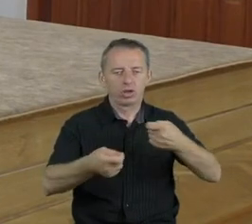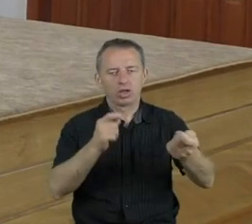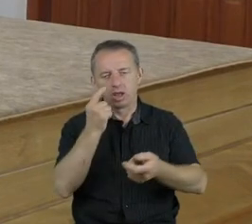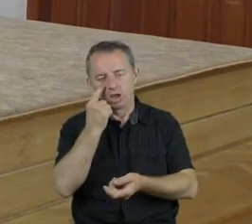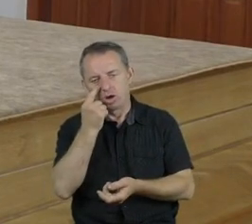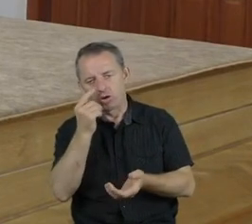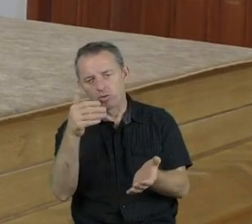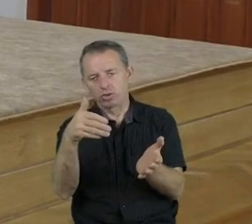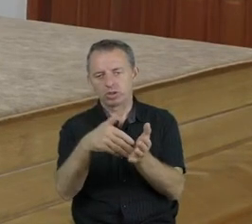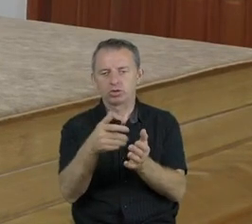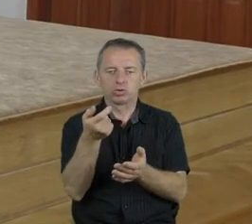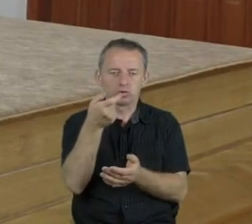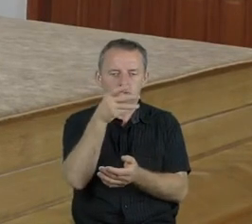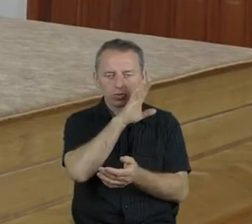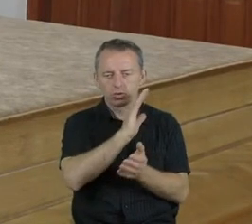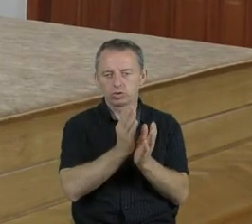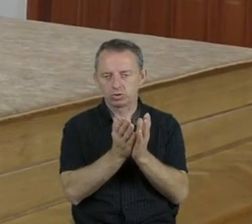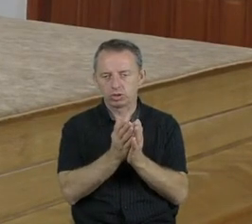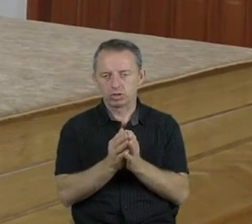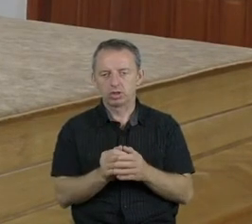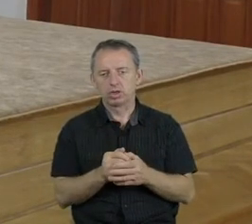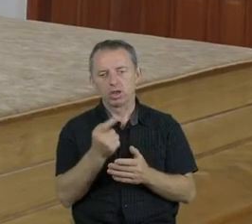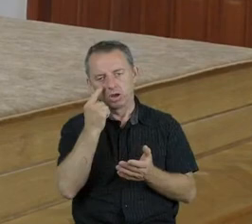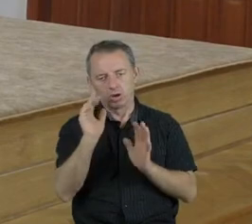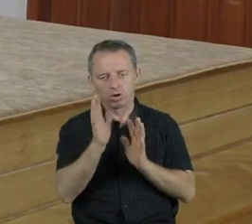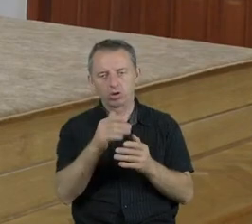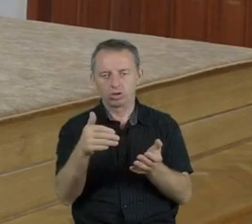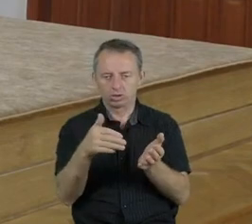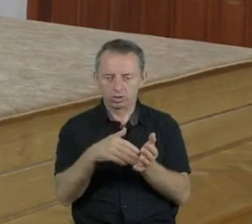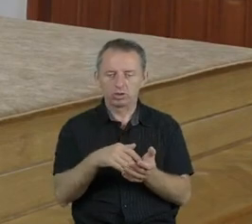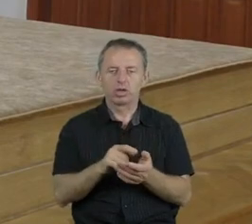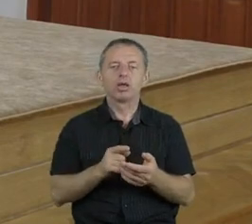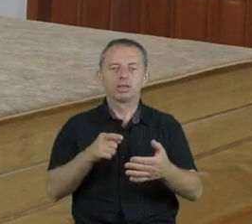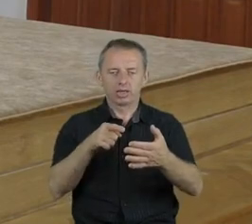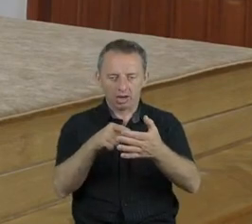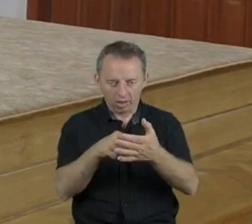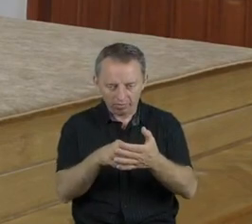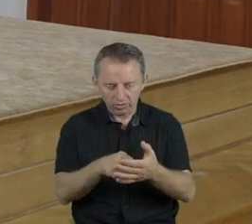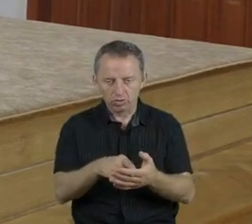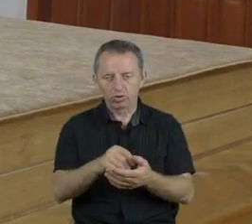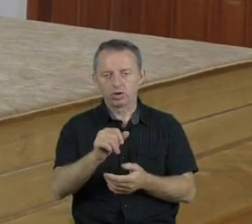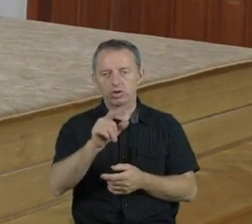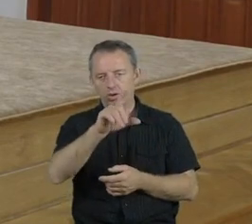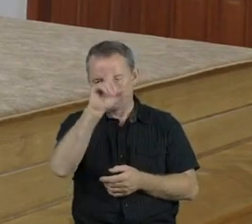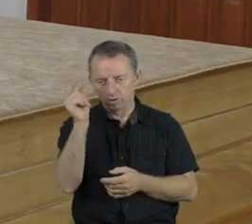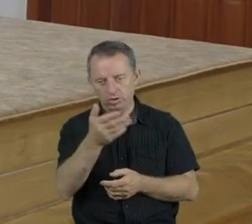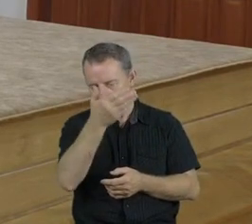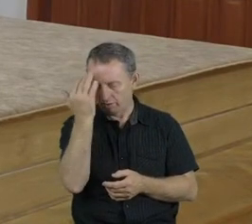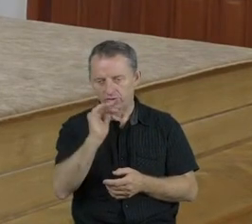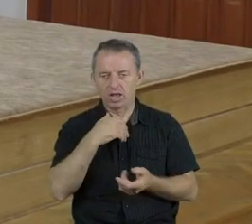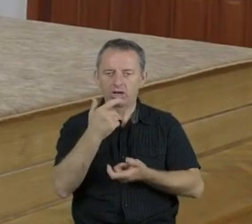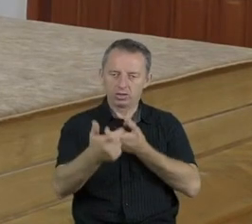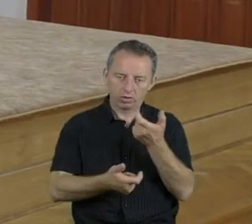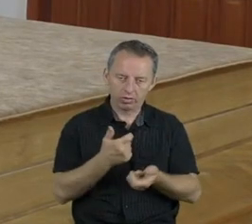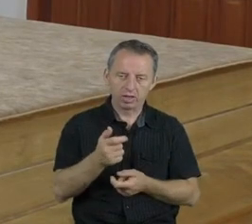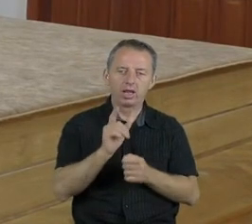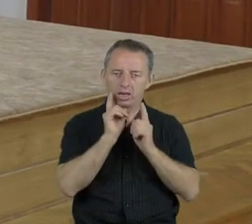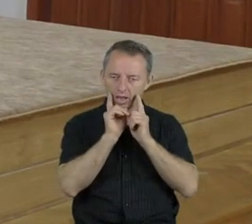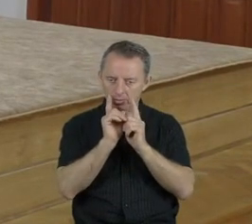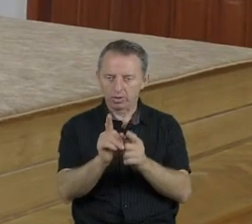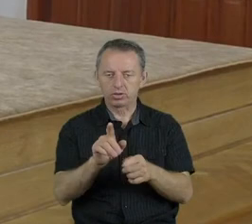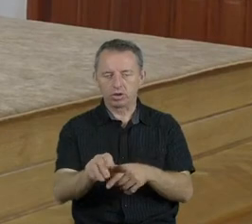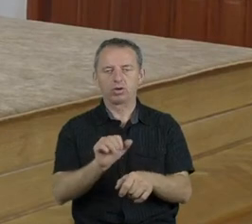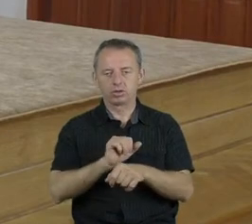1000 książek. Tak, około 1000 książek trafiło. Nie wiem, jak to zrobiliśmy naprawdę. To